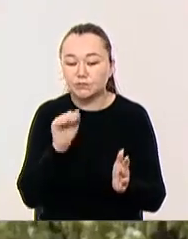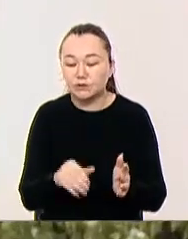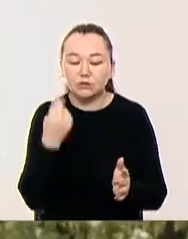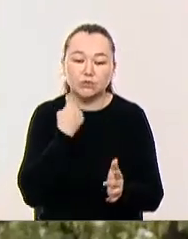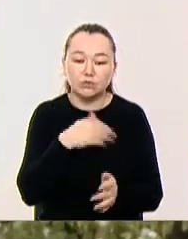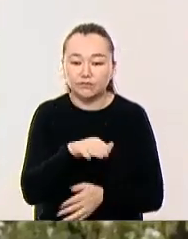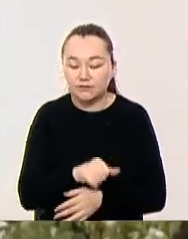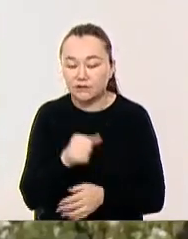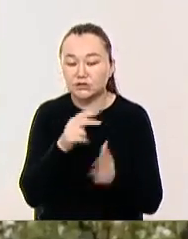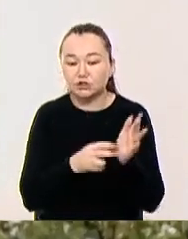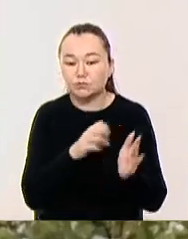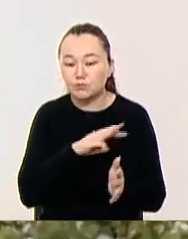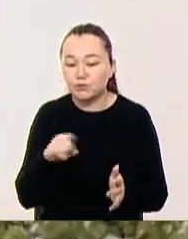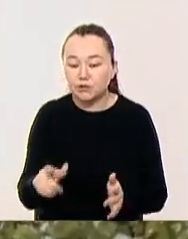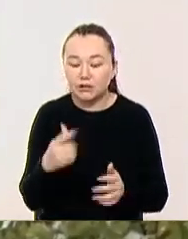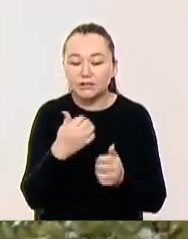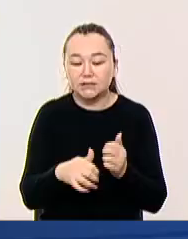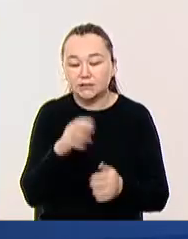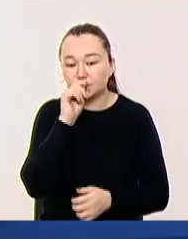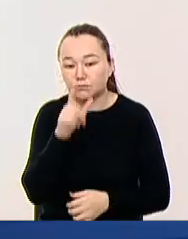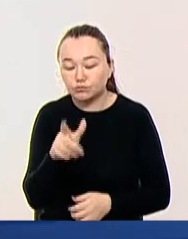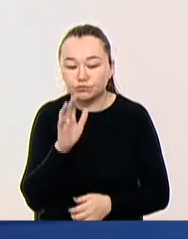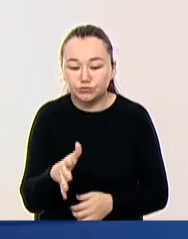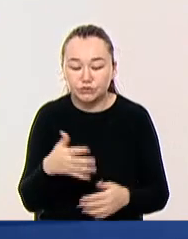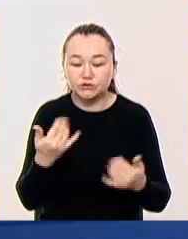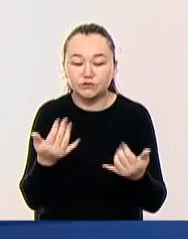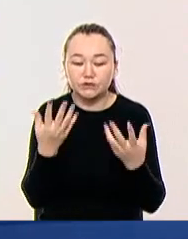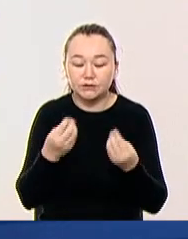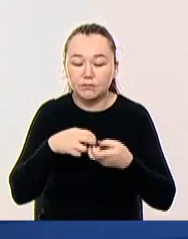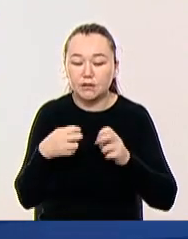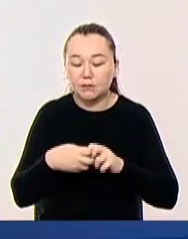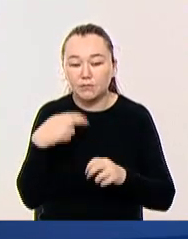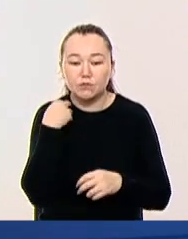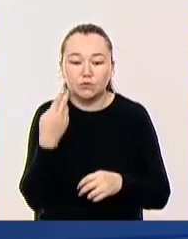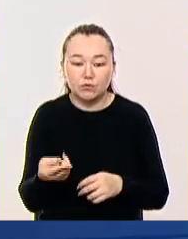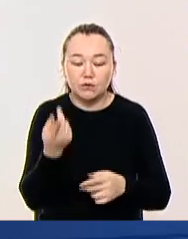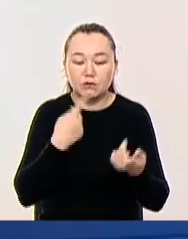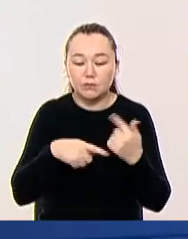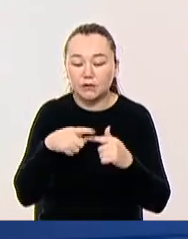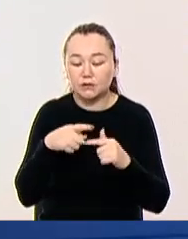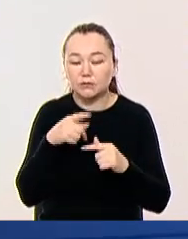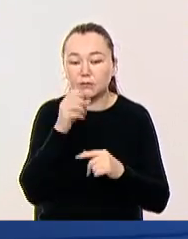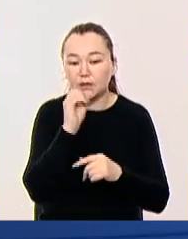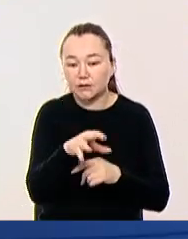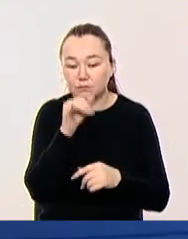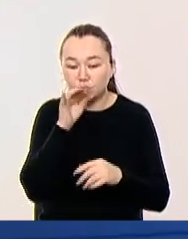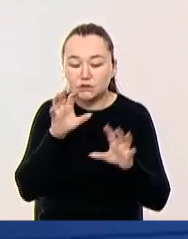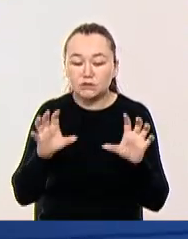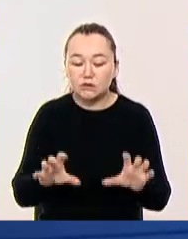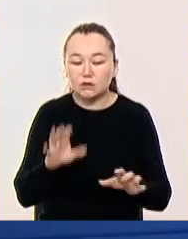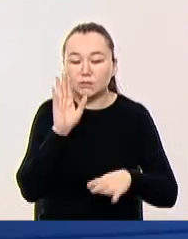alışının 800 milyon tengesi işin ara keşirlet. Bugünkü tanda problemalıq berişegi qayta qurumda tertibi zanglamada